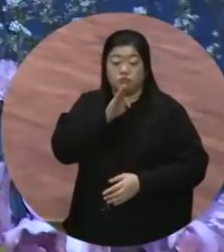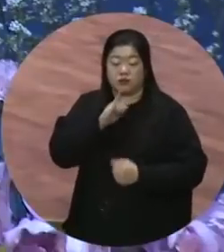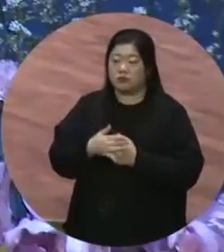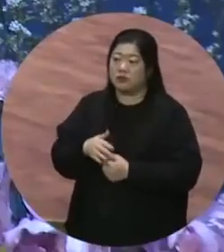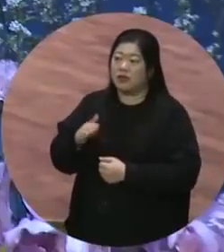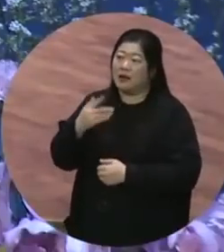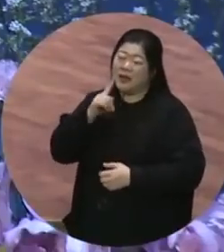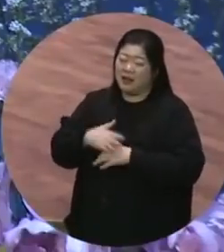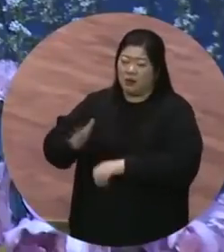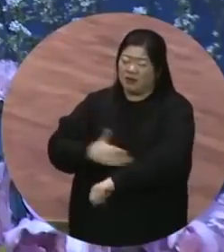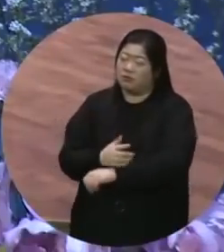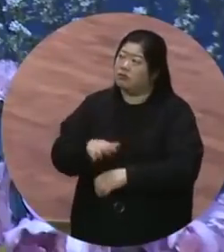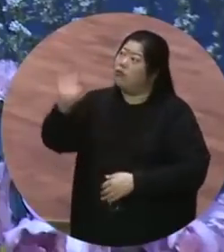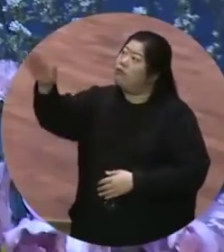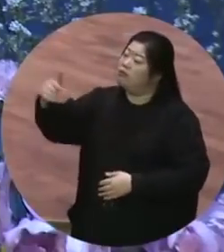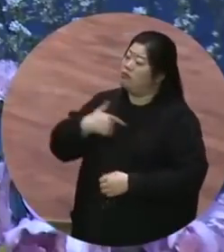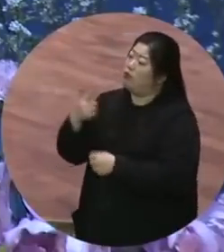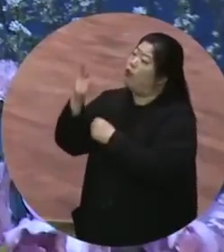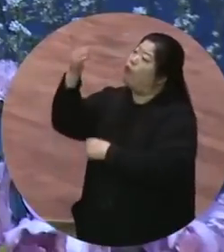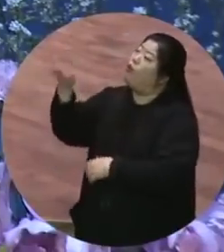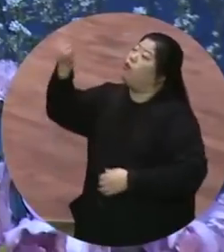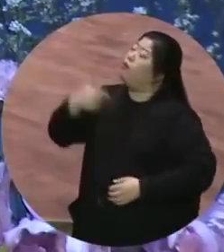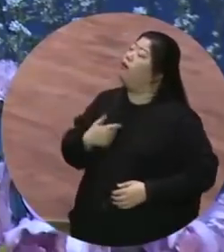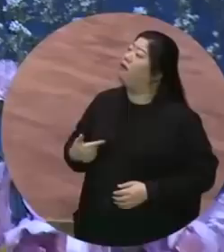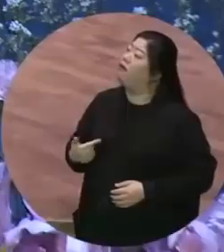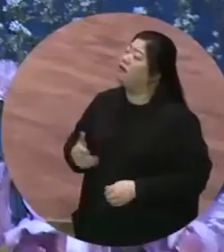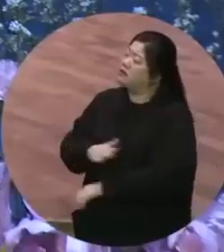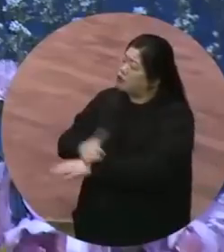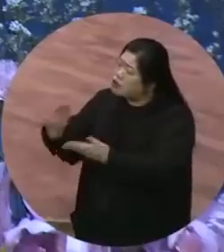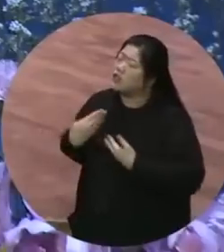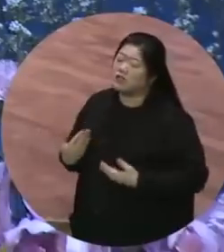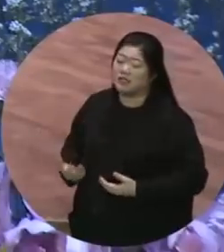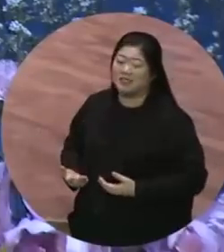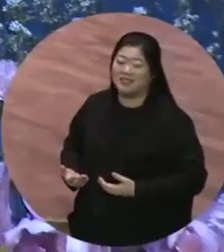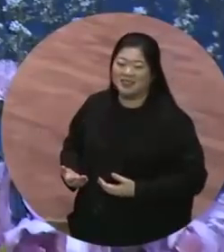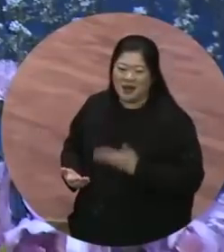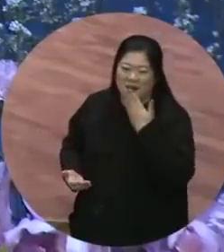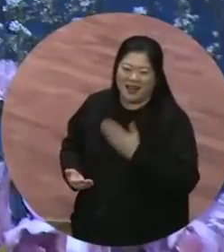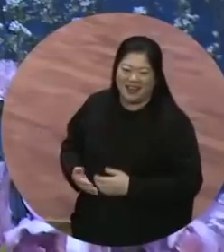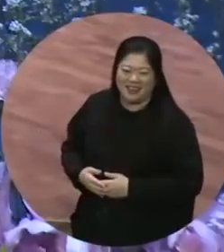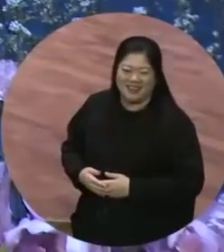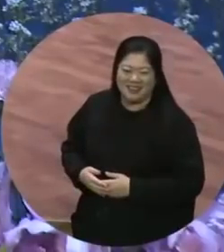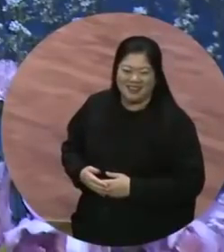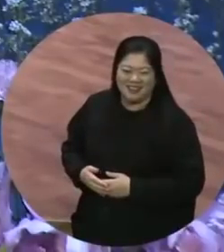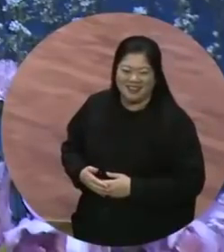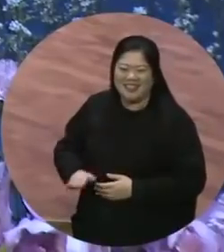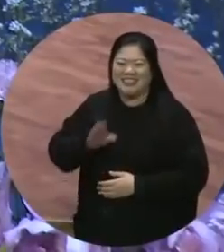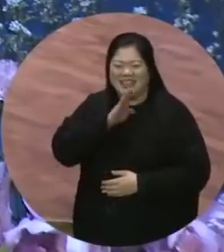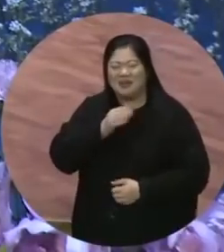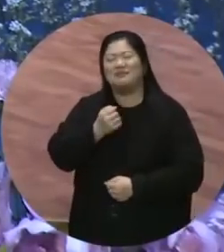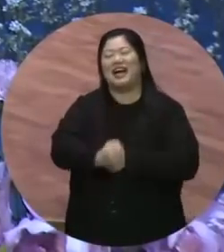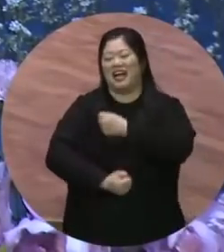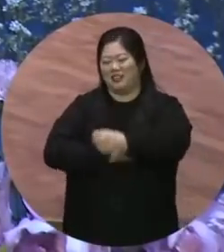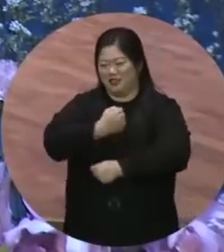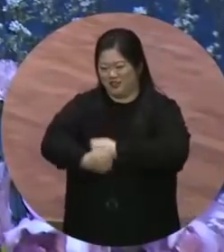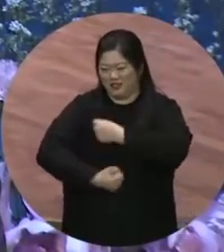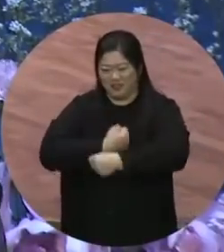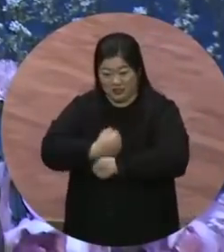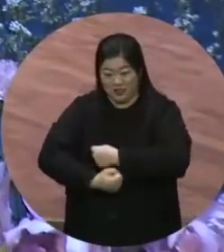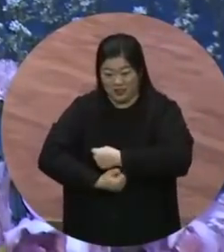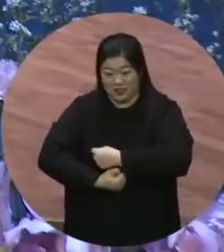영적 정체성이 그렇게 중요합니다. 이 속에서 뭐가 나오느냐? 참 자유함을 가지게 돼. 이것을